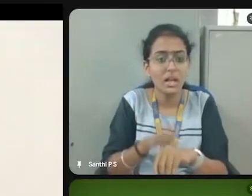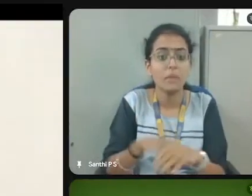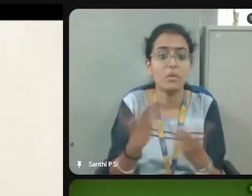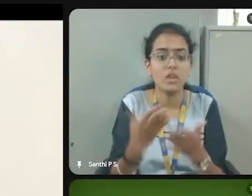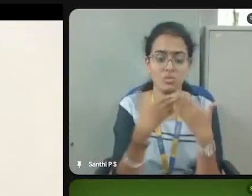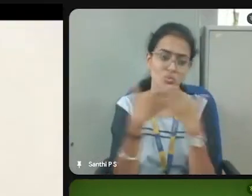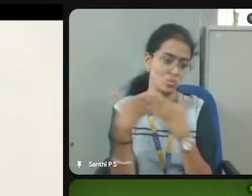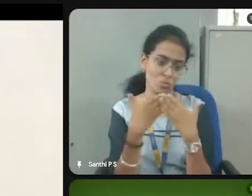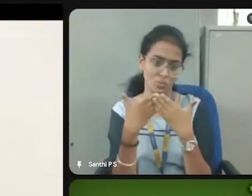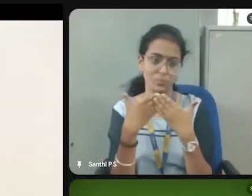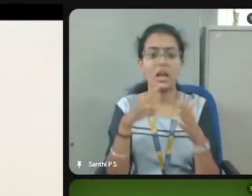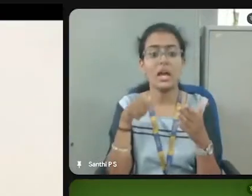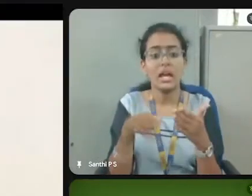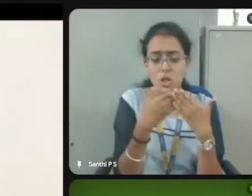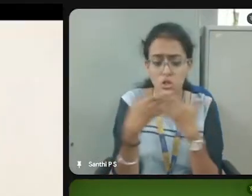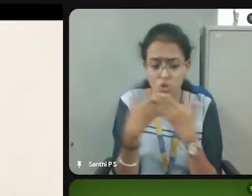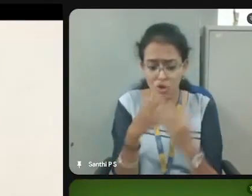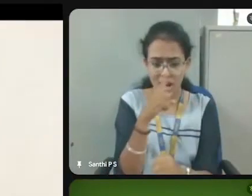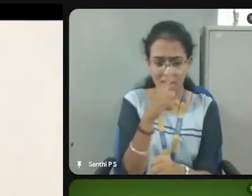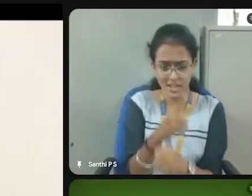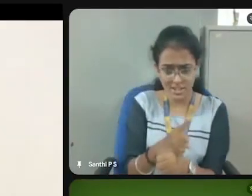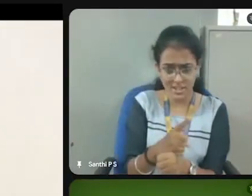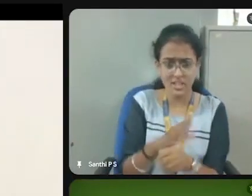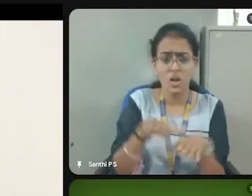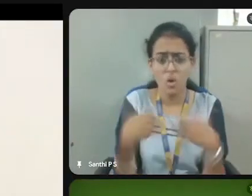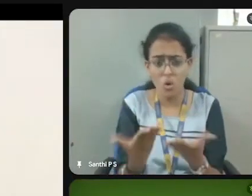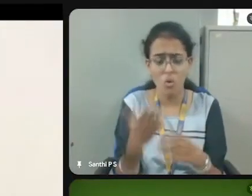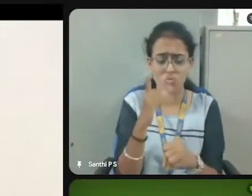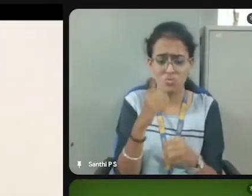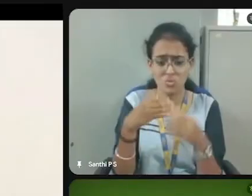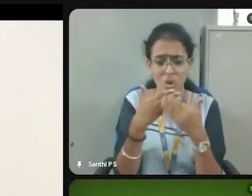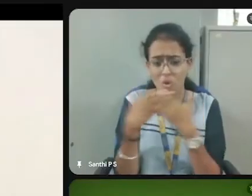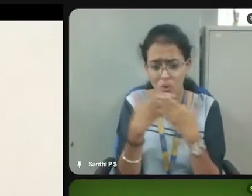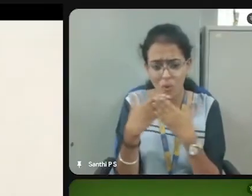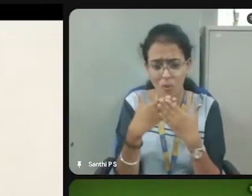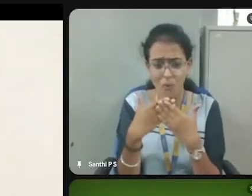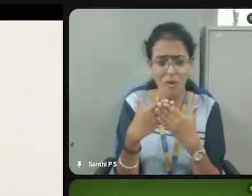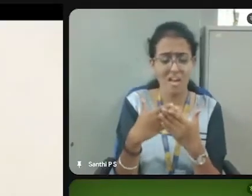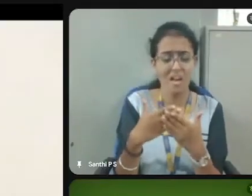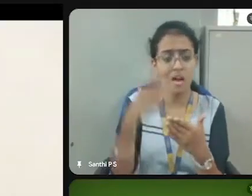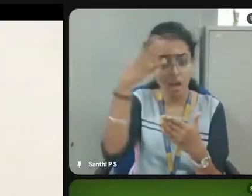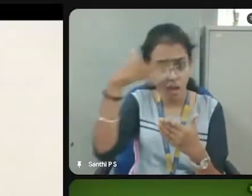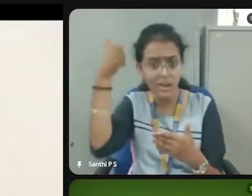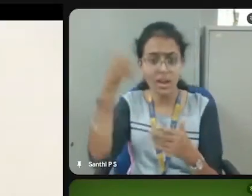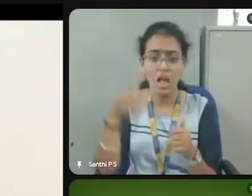സോ സ്കൂളുകളിൽ നമ്മുടെ അധ്യാപകർക്കും സ്കൂൾ അധികൃതർക്കും എന്താണ് പഠനവൈകല്യം